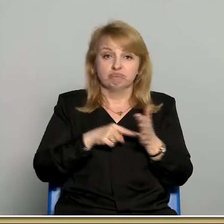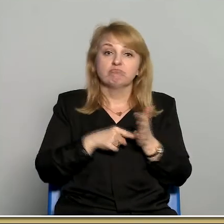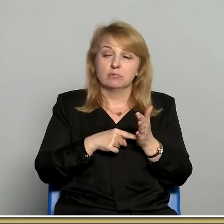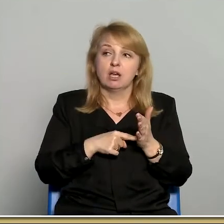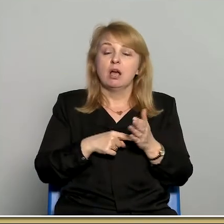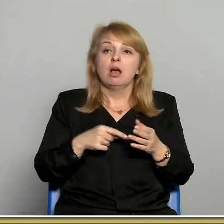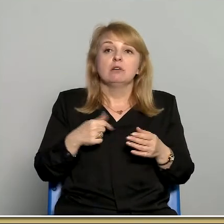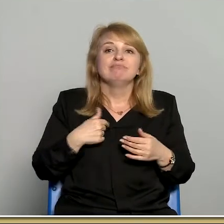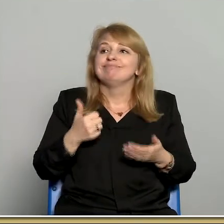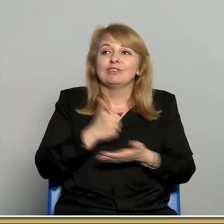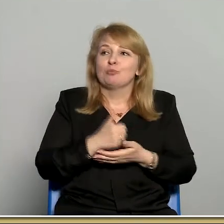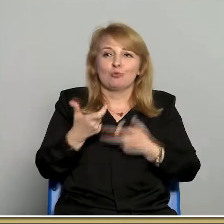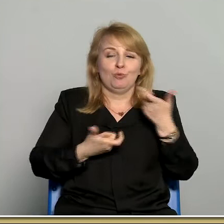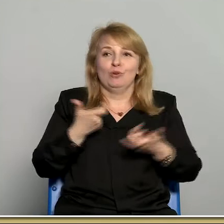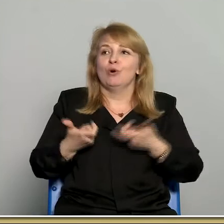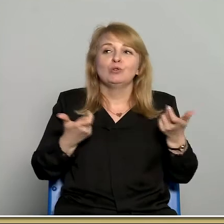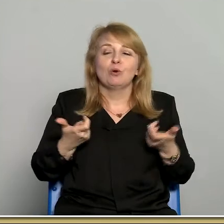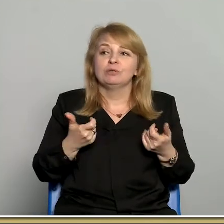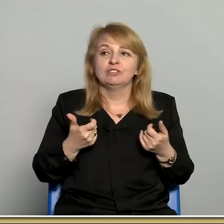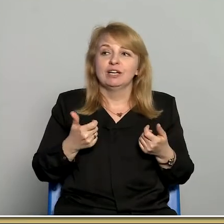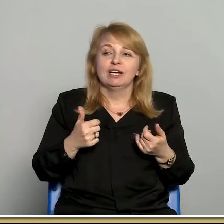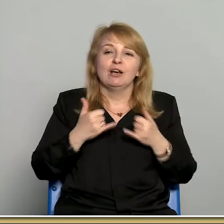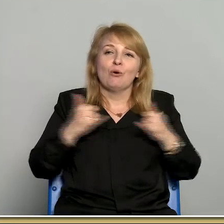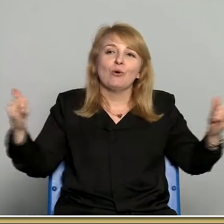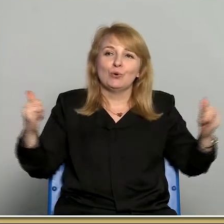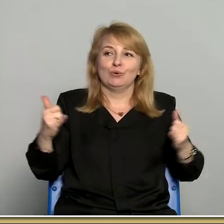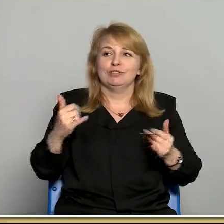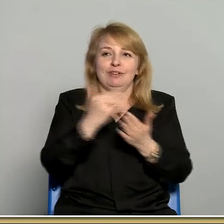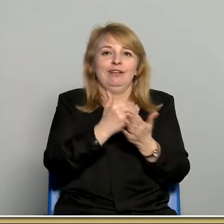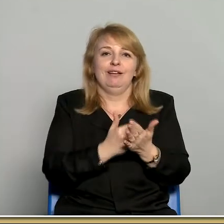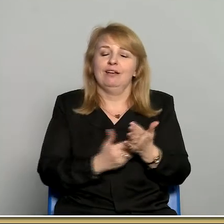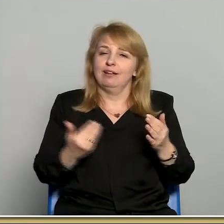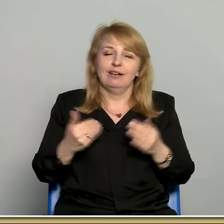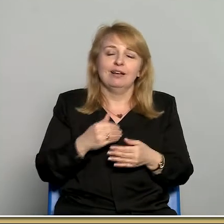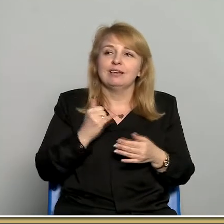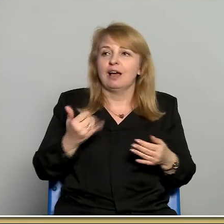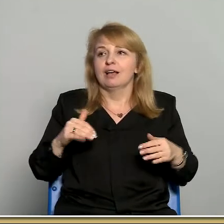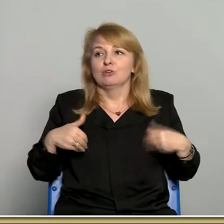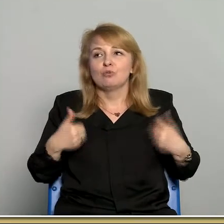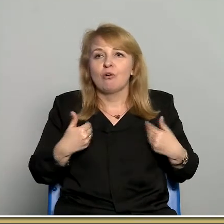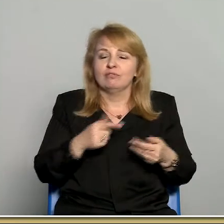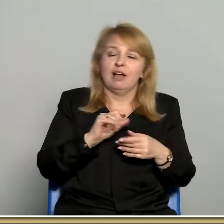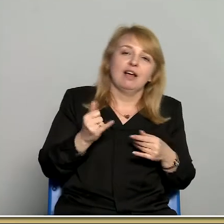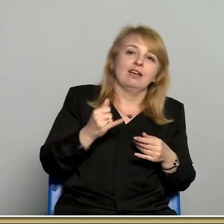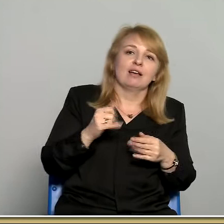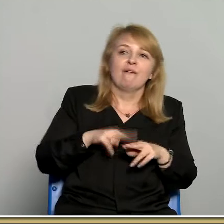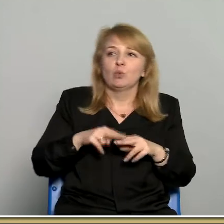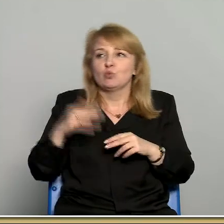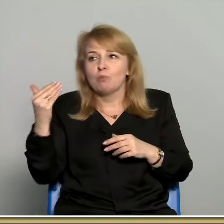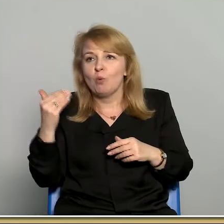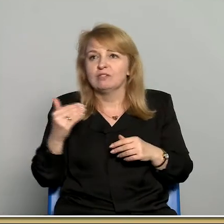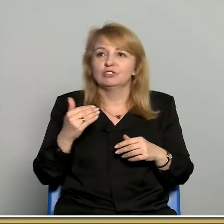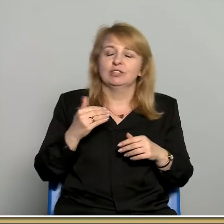nie unikniemy ze względu na różne wytyczne, różnych kryteriów w ramach Europejskiego Funduszu Rozwoju Regionalnego, Europejskiego Funduszu Społecznego.